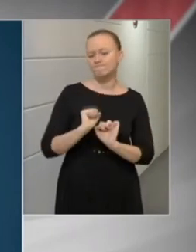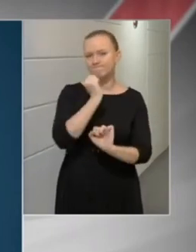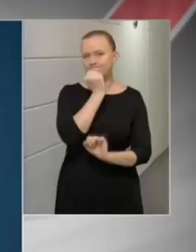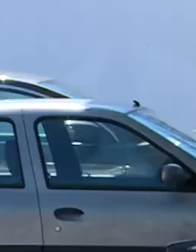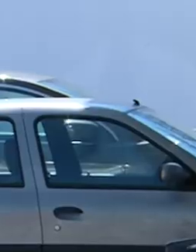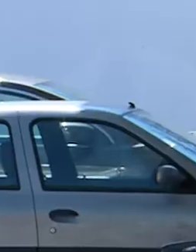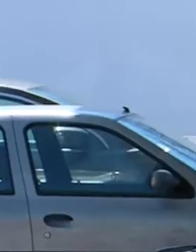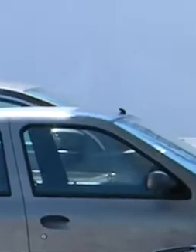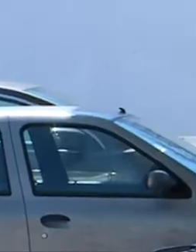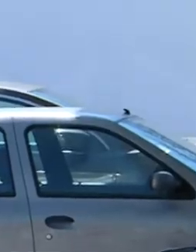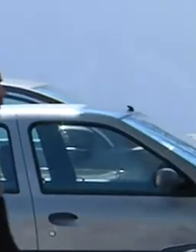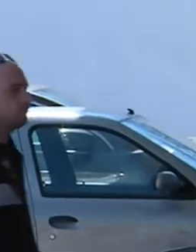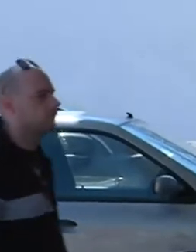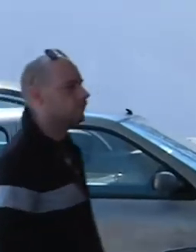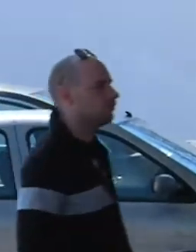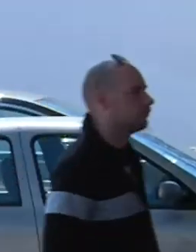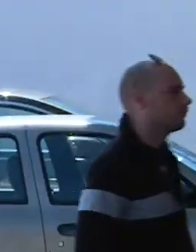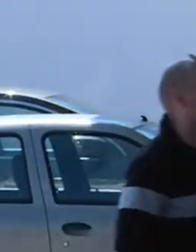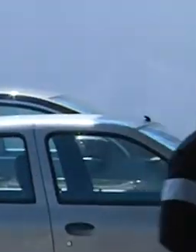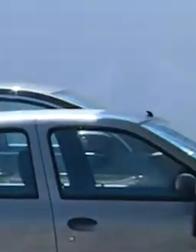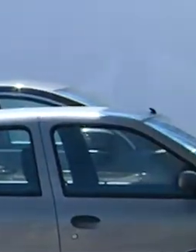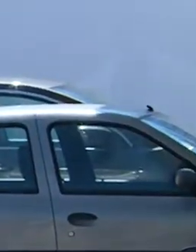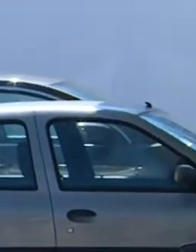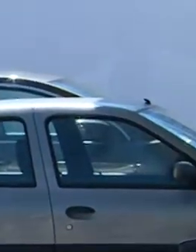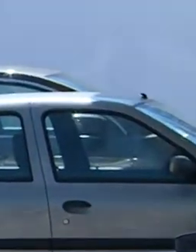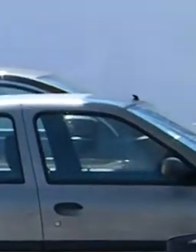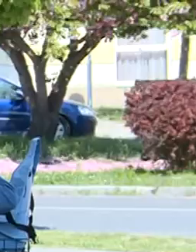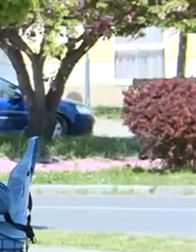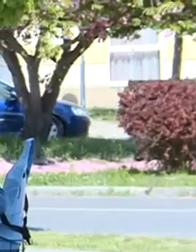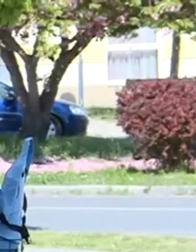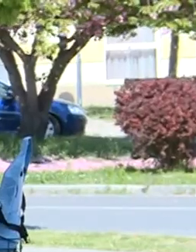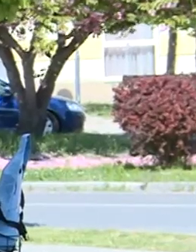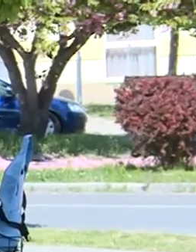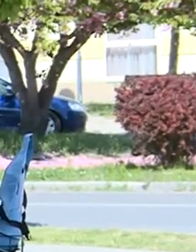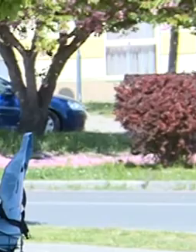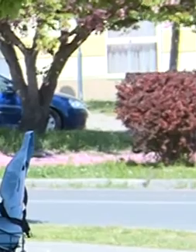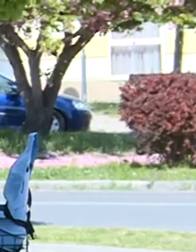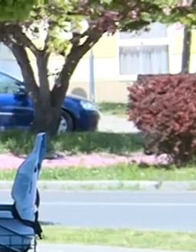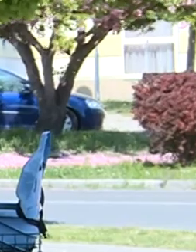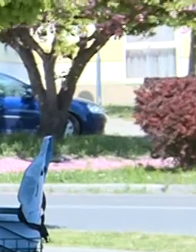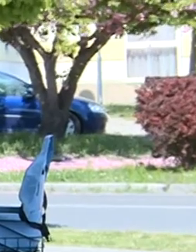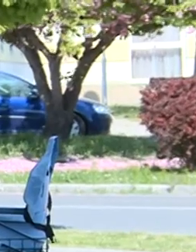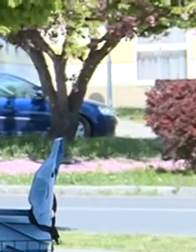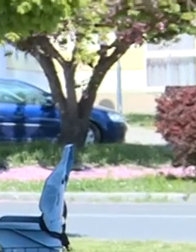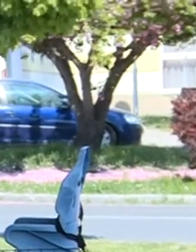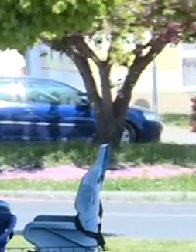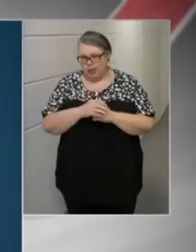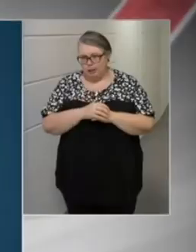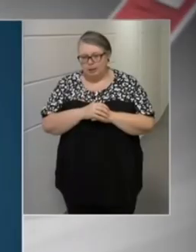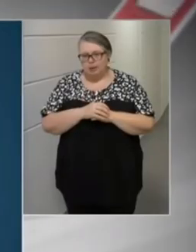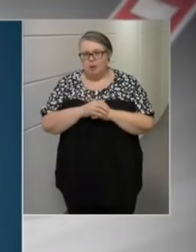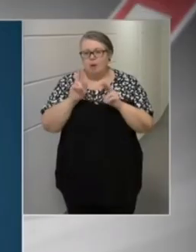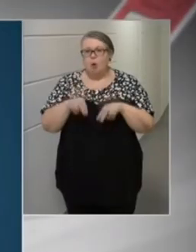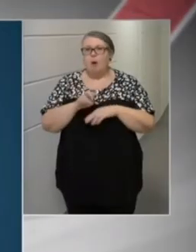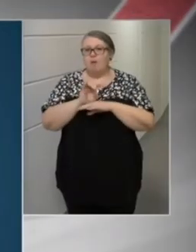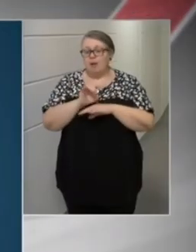célozzák. Müller Cecilia arra kért mindenkit, hogy akkor se esen pánikba, ha jelentkeznek nála koronavírus tünetei. A